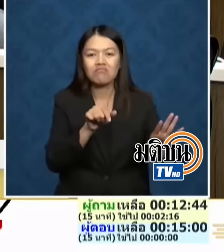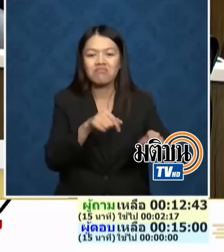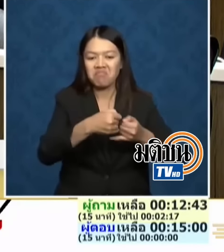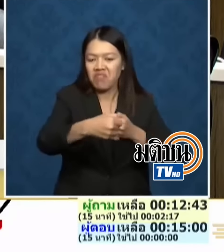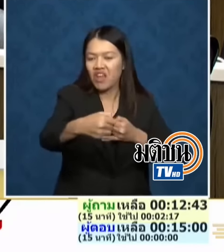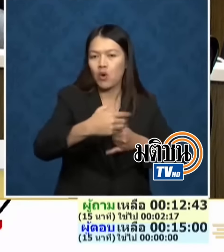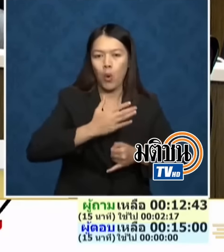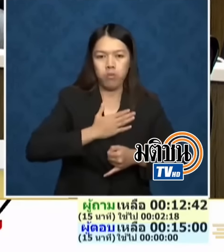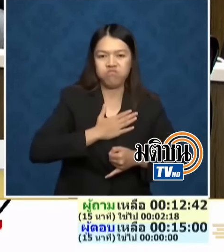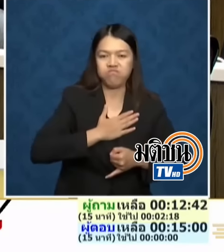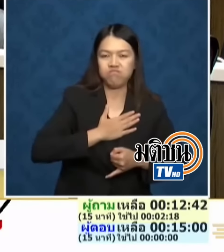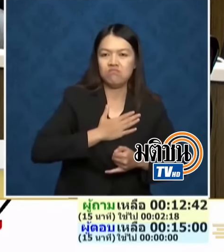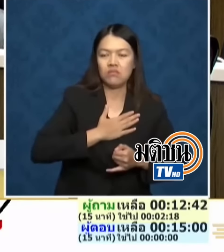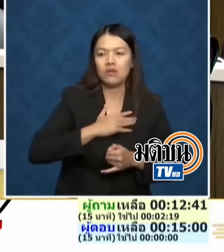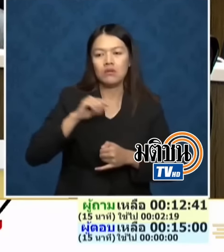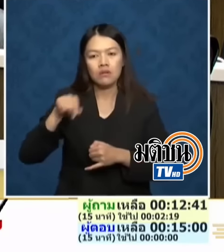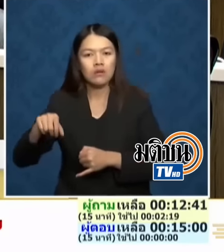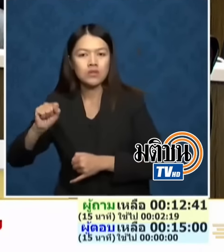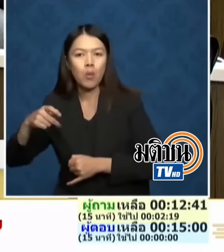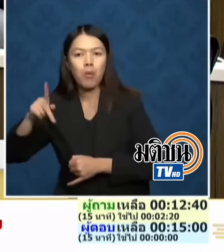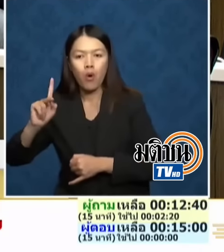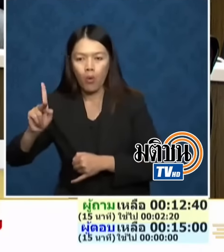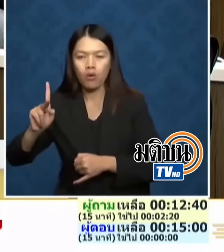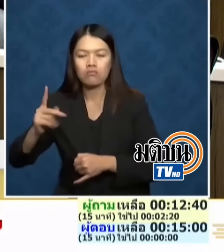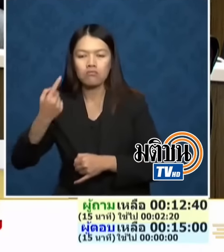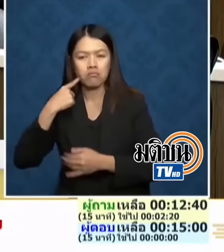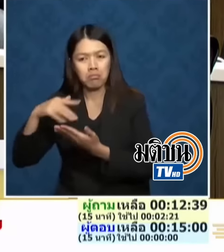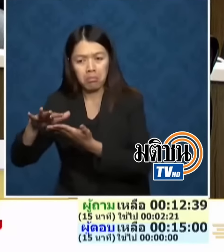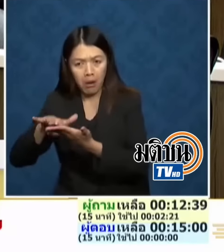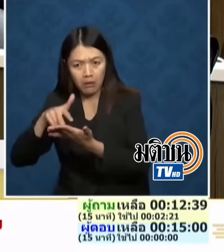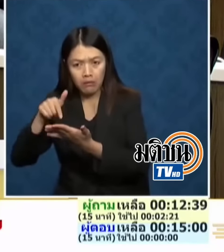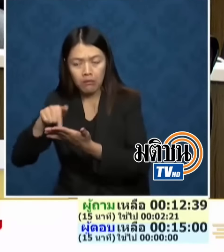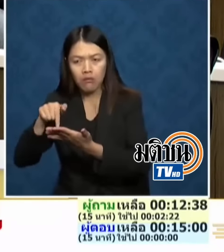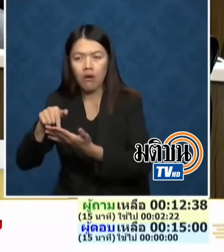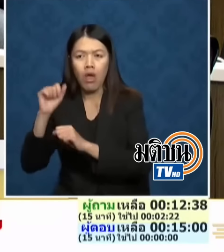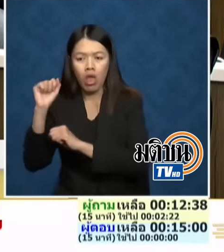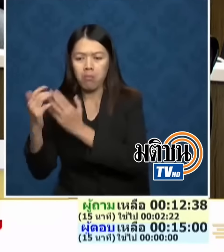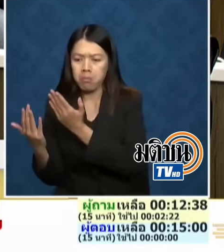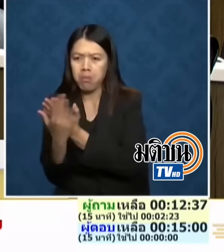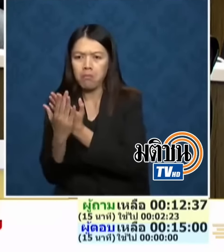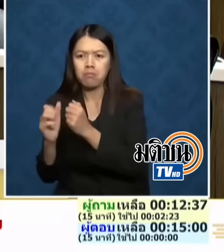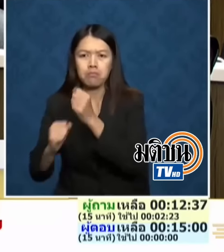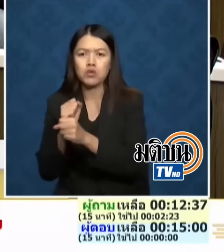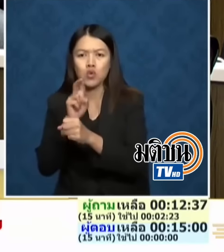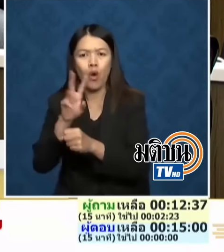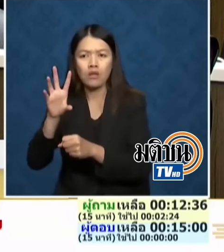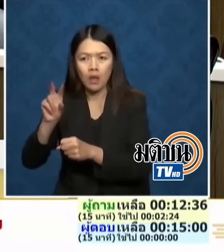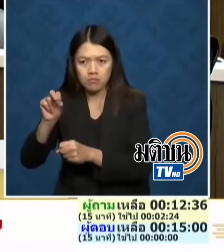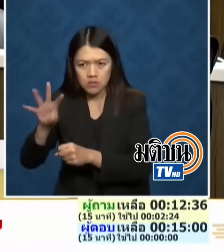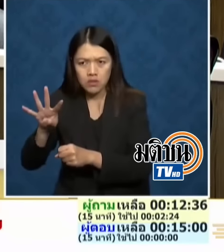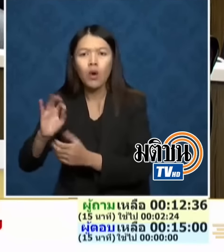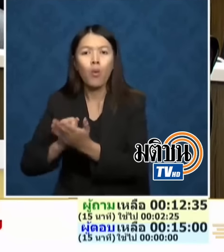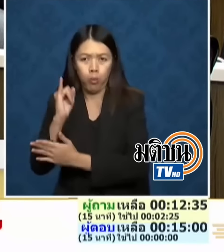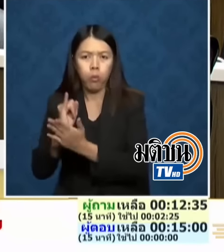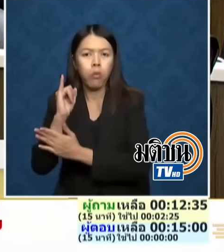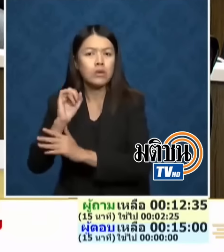็แนวเขตอุธยานหาก fellowship ก็อ้างว่าแผนที่แนบท้ายประกาศเมอปี 34 ก็ถือว่าเป็ท